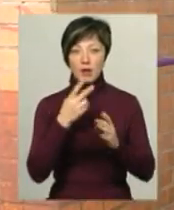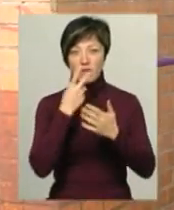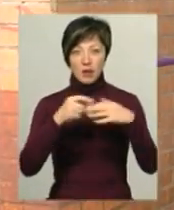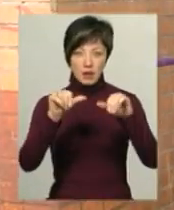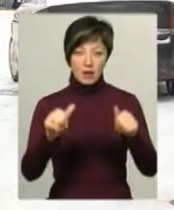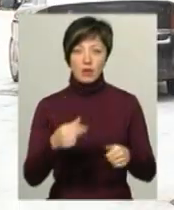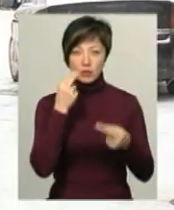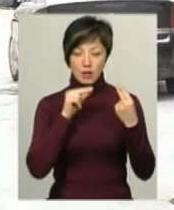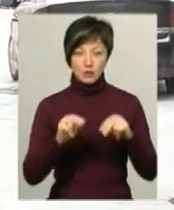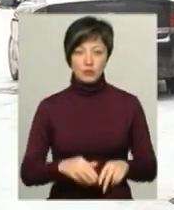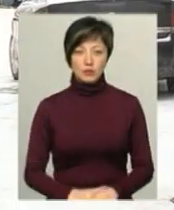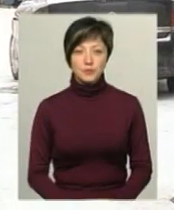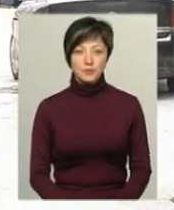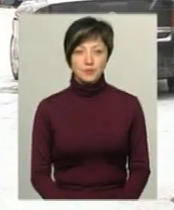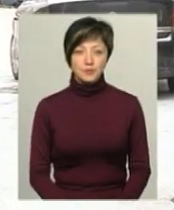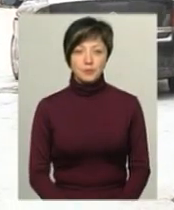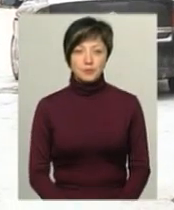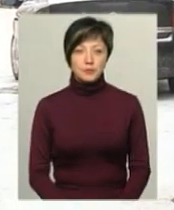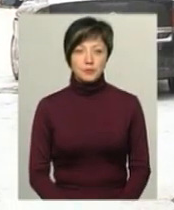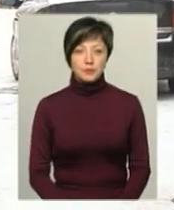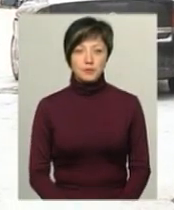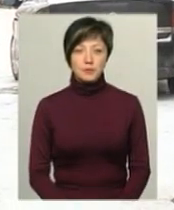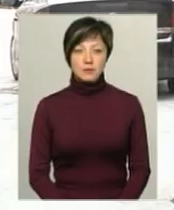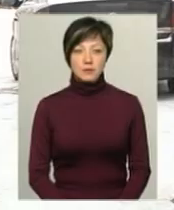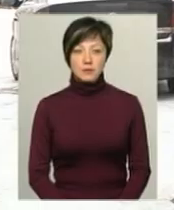то безсумнівно. Леся Боровець,